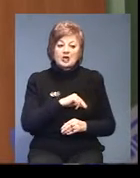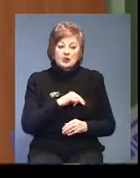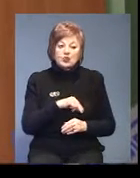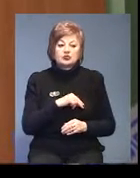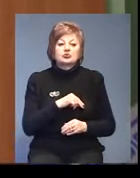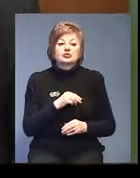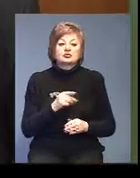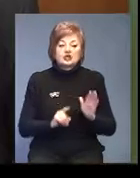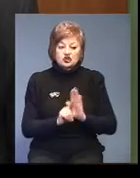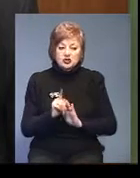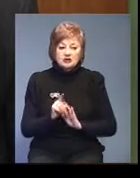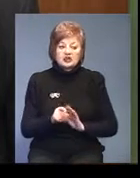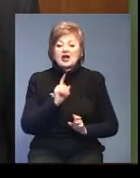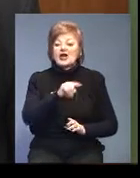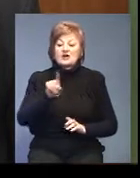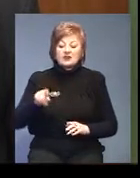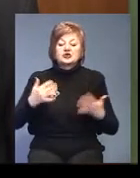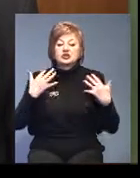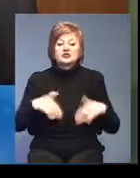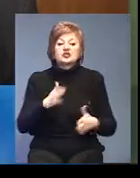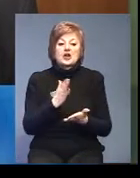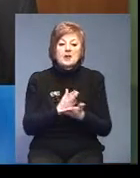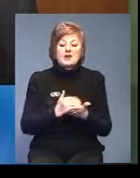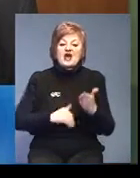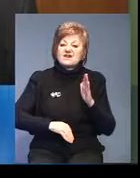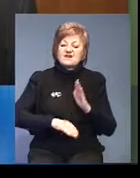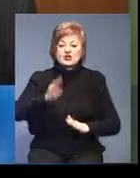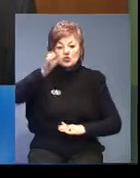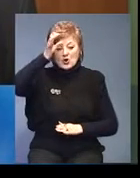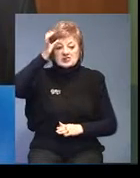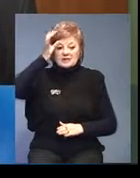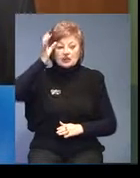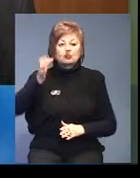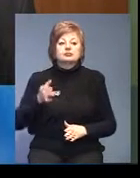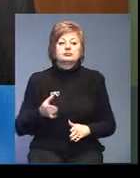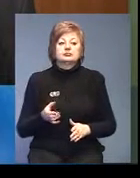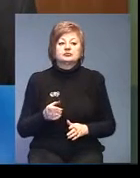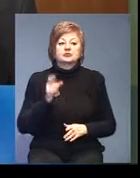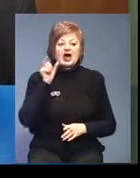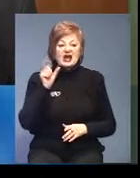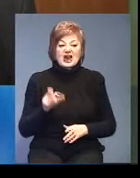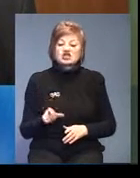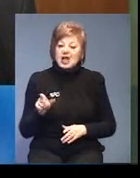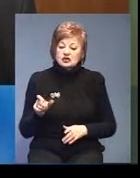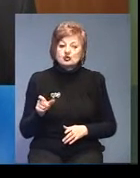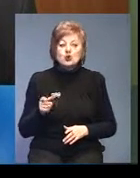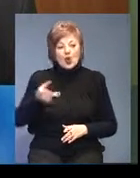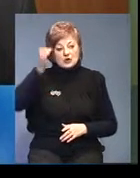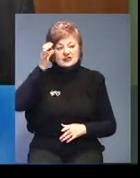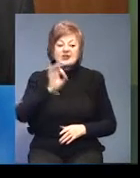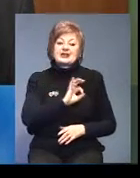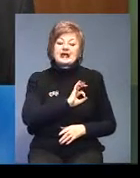кар'єру свою починати. Вони вже мають вищу освіту, ну, гражданську освіту